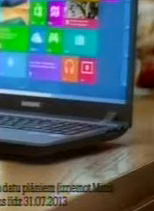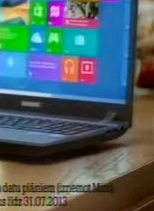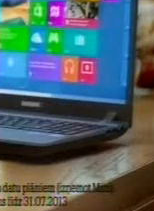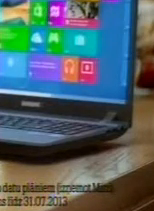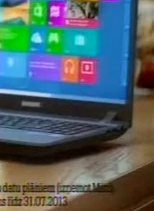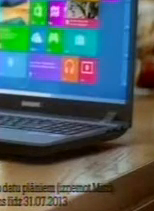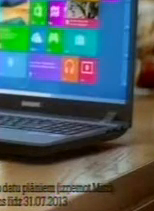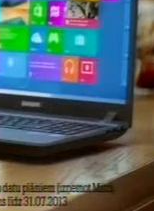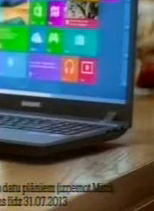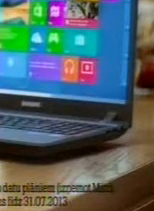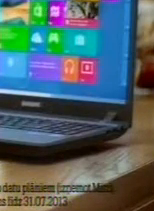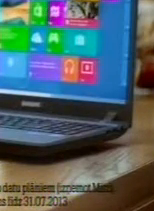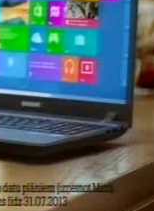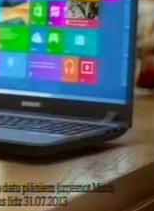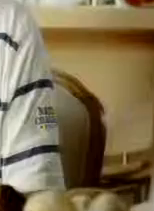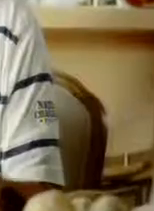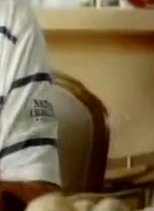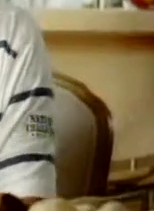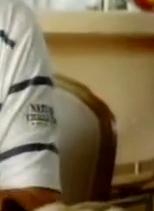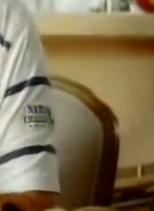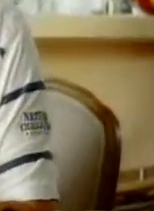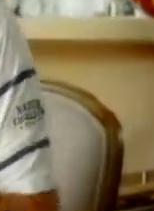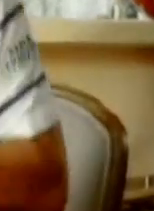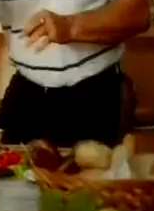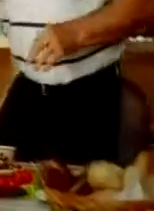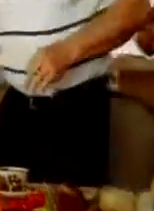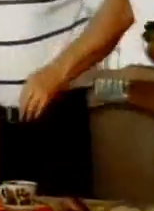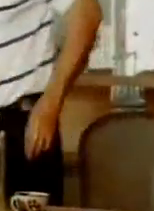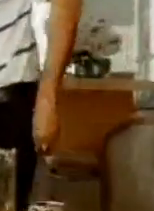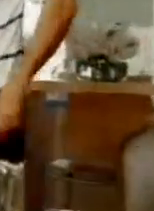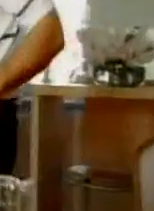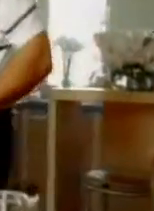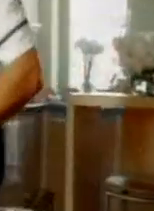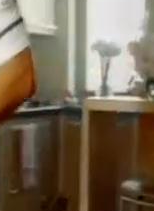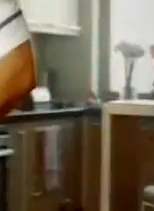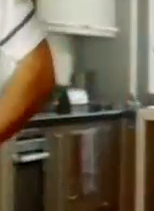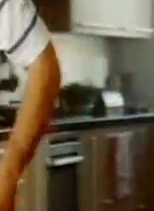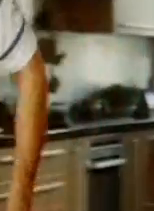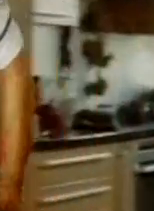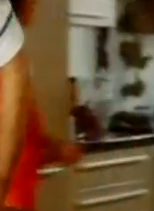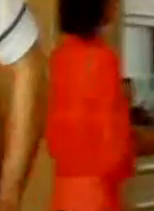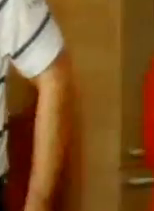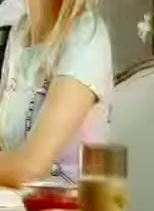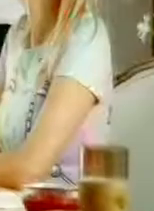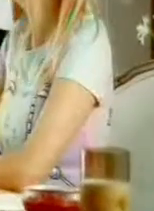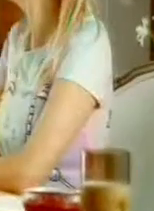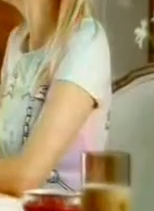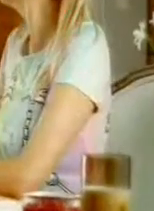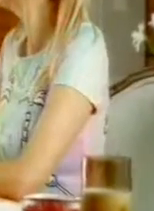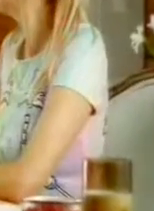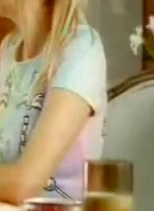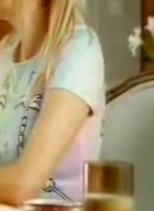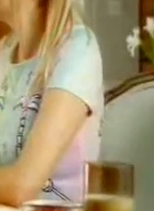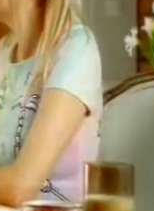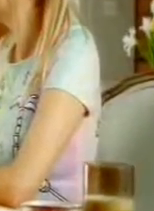2 par 9,95 mēnesī. Tu vēl domā? Iekriti, Juri. Jāskatās uz visu kopā.